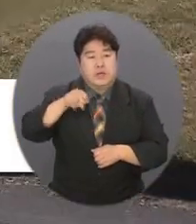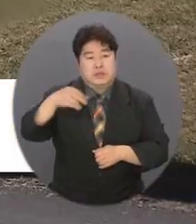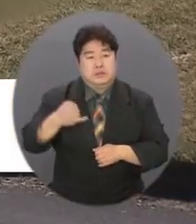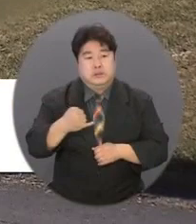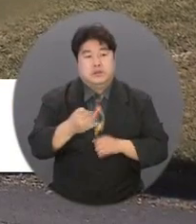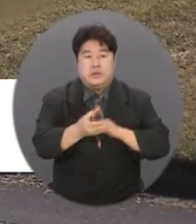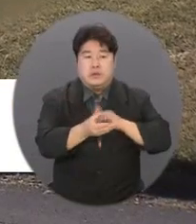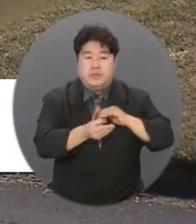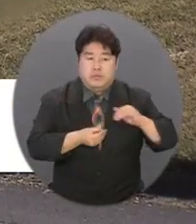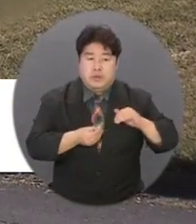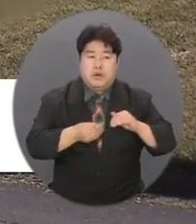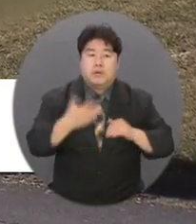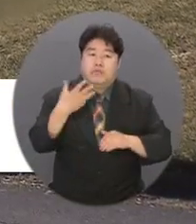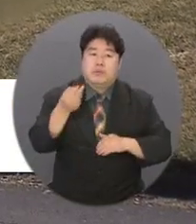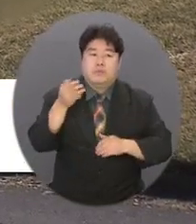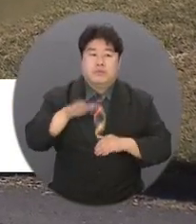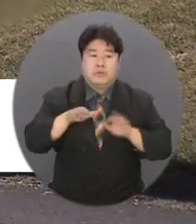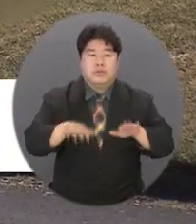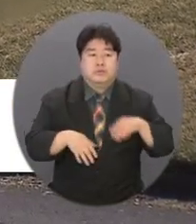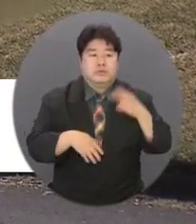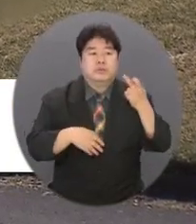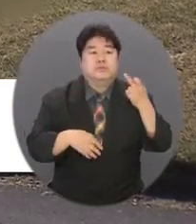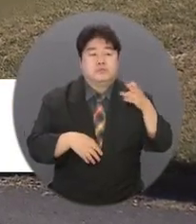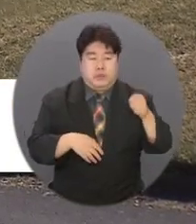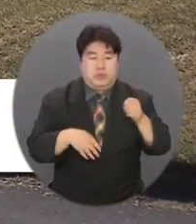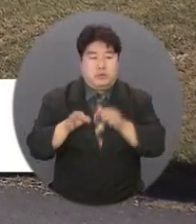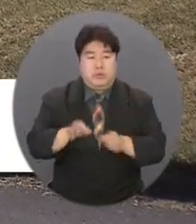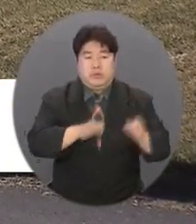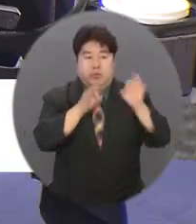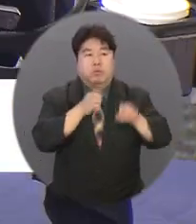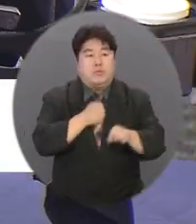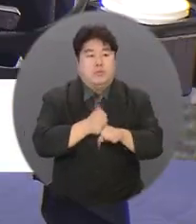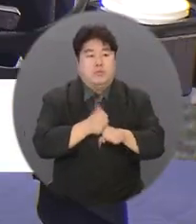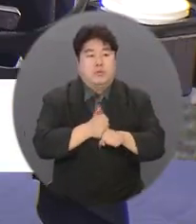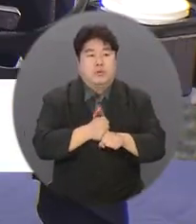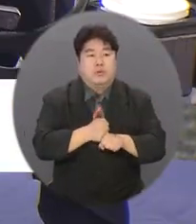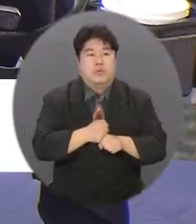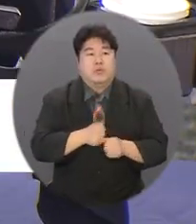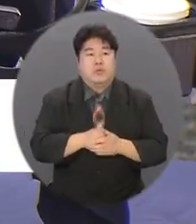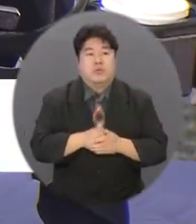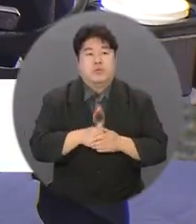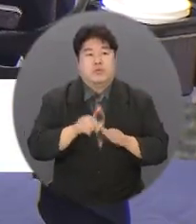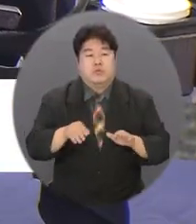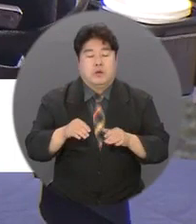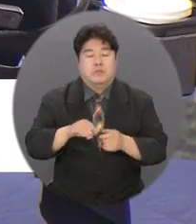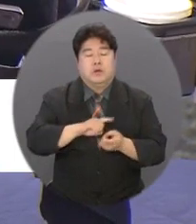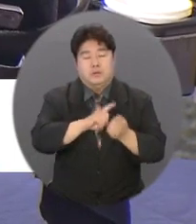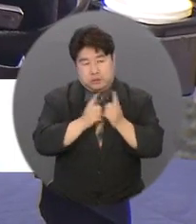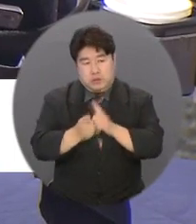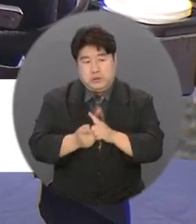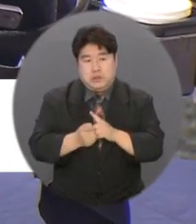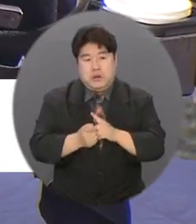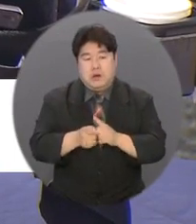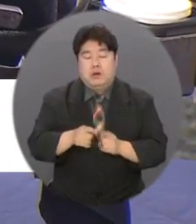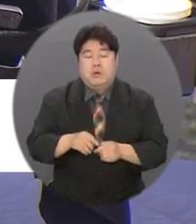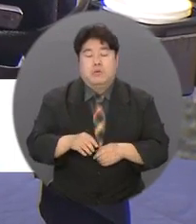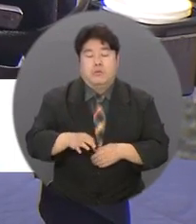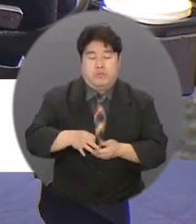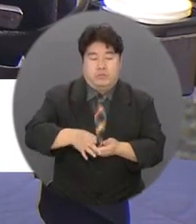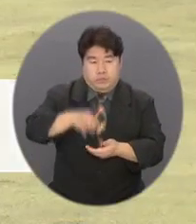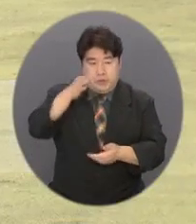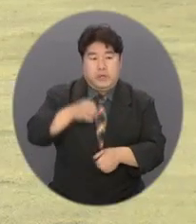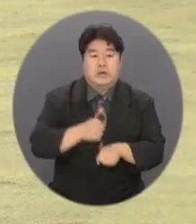했는데 으 10 인원까지 바로 굉장 그린필 안 올리니까 대식가 팀 언령을 같에 내장은 모를